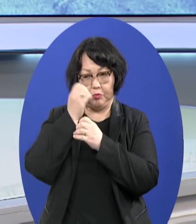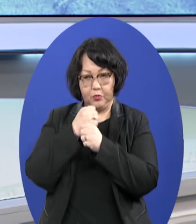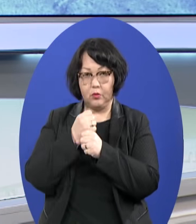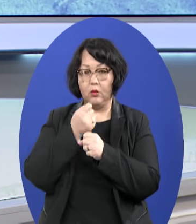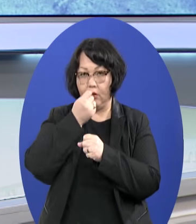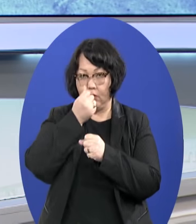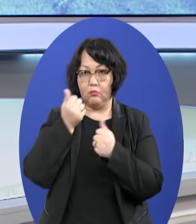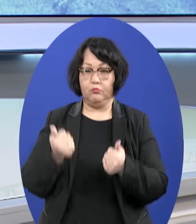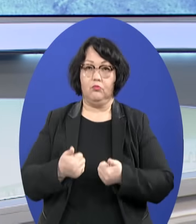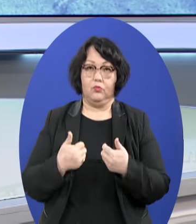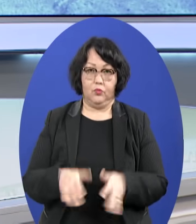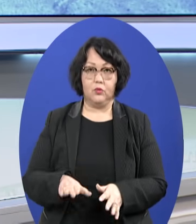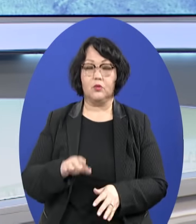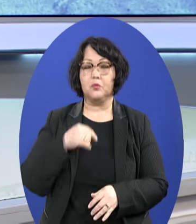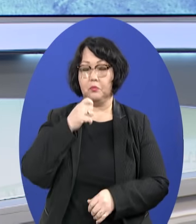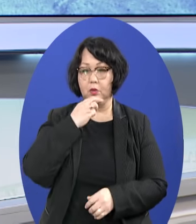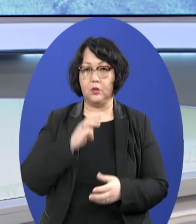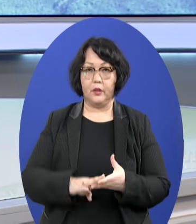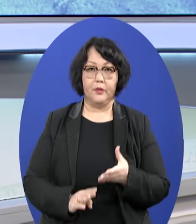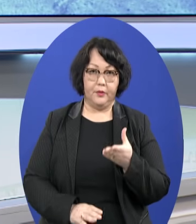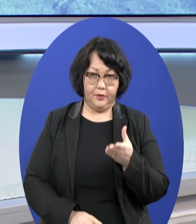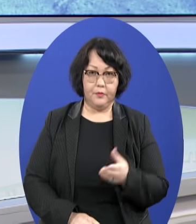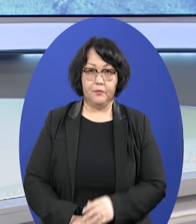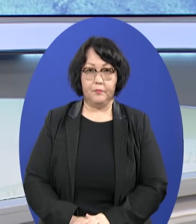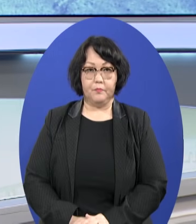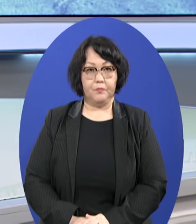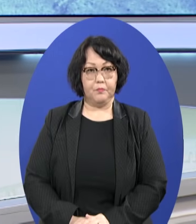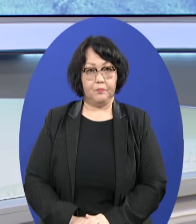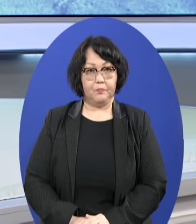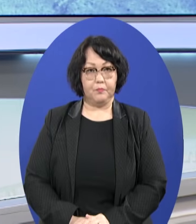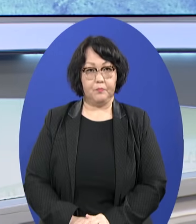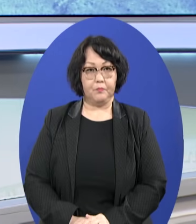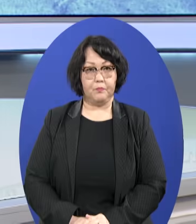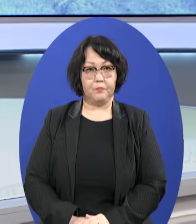байна. Энэ талаар манай дархуул аймагт сурвалжлагч буян шиг мэдээлэл өргөнө.